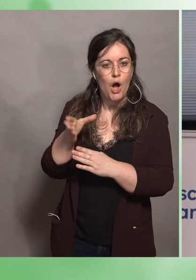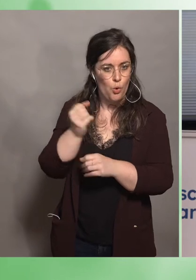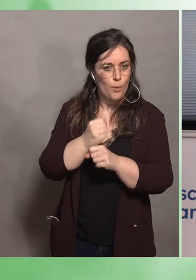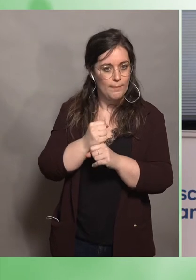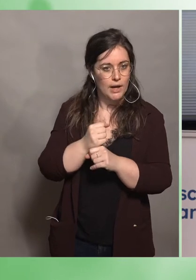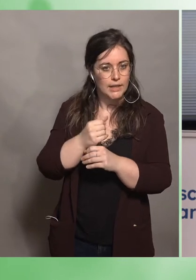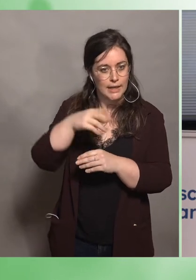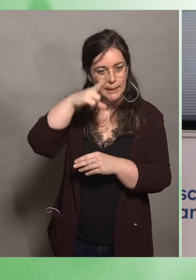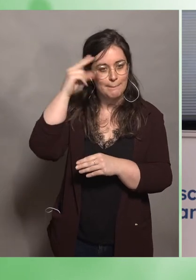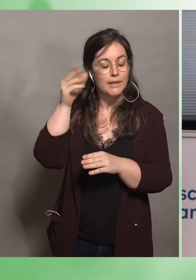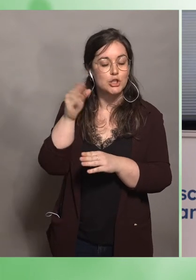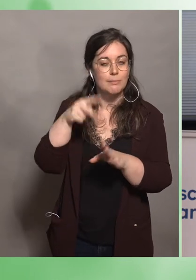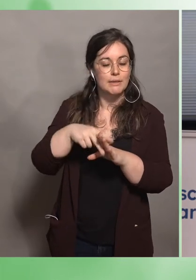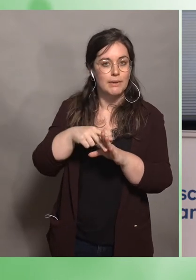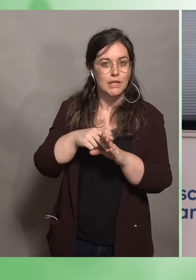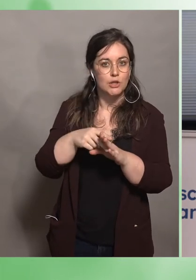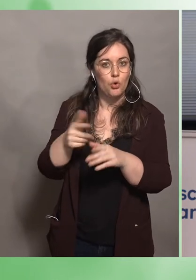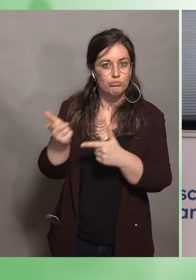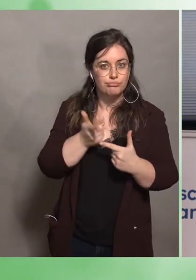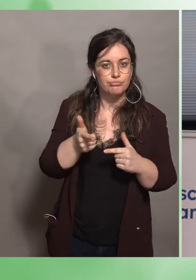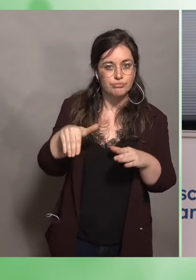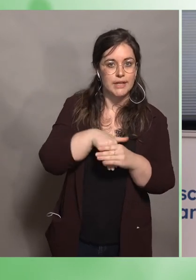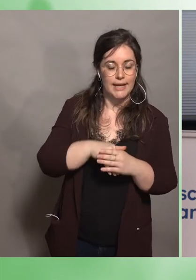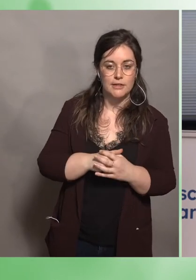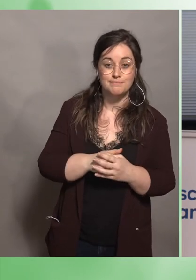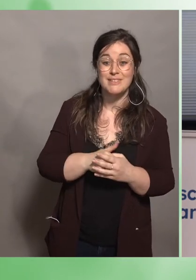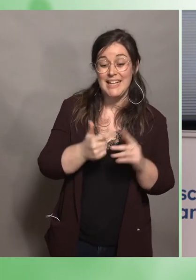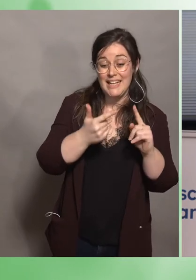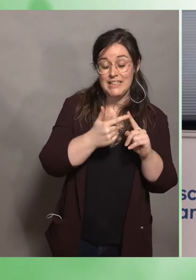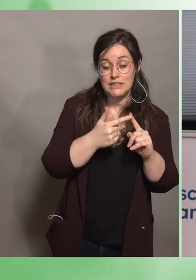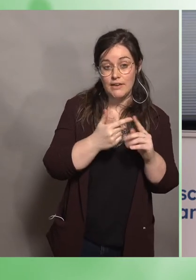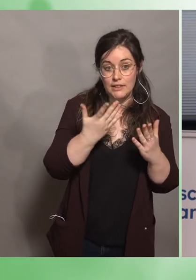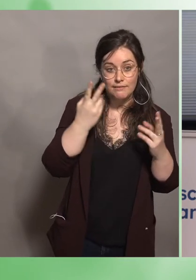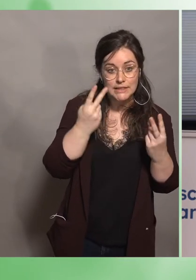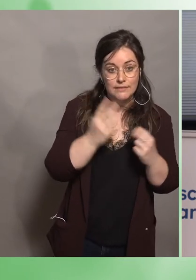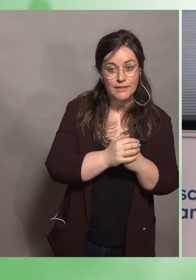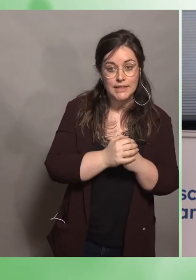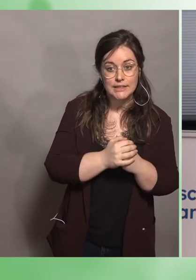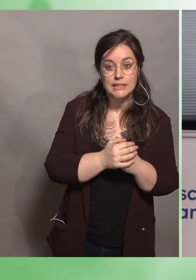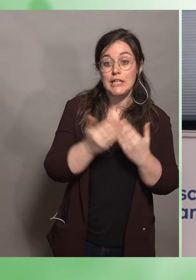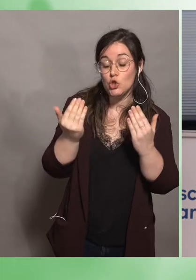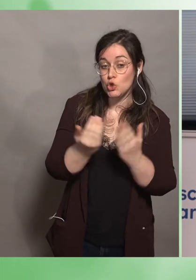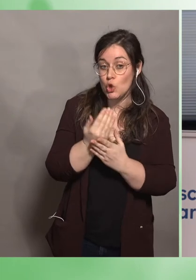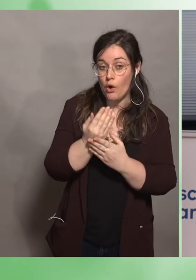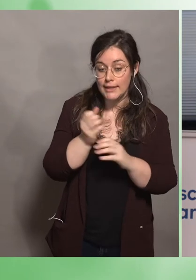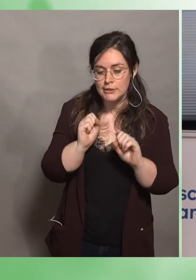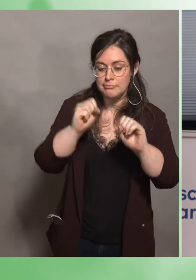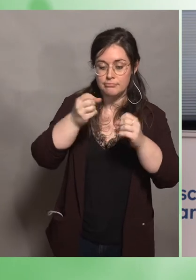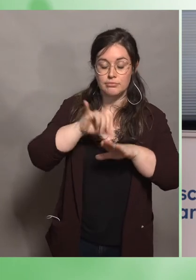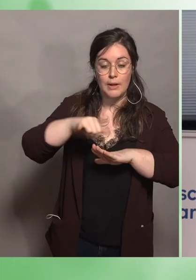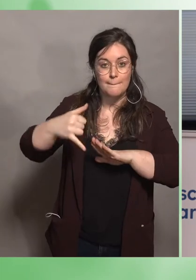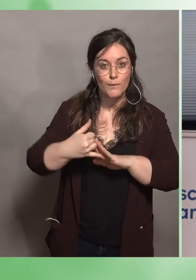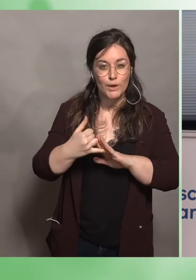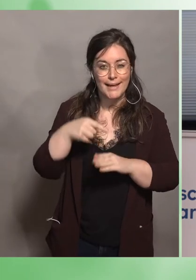Menschen mit Behinderung. Und im Zweiten wollen wir ins Gespräch kommen zu einem neuen, innovativen Projekt, wo wir